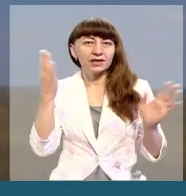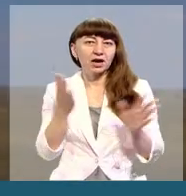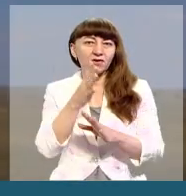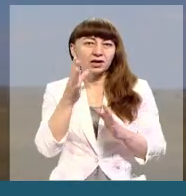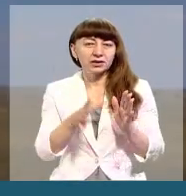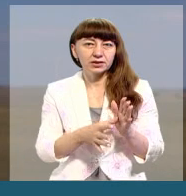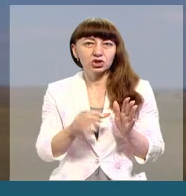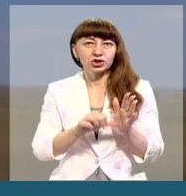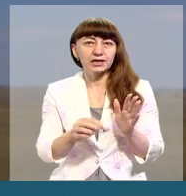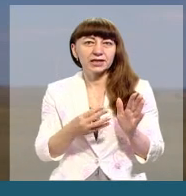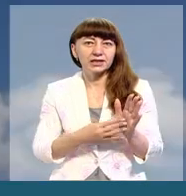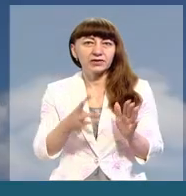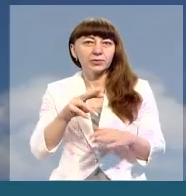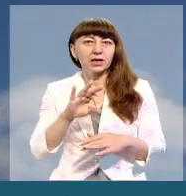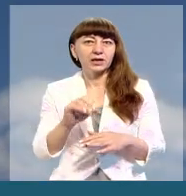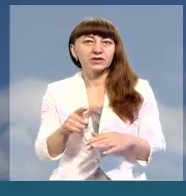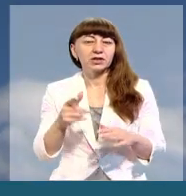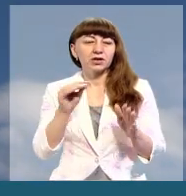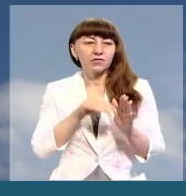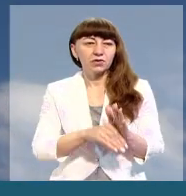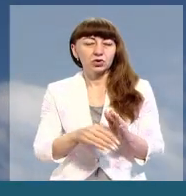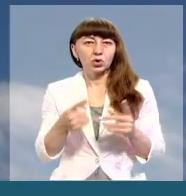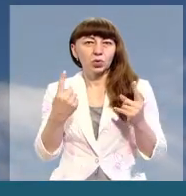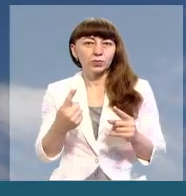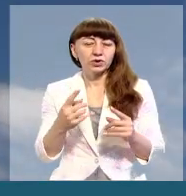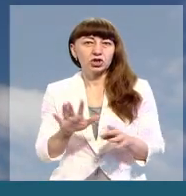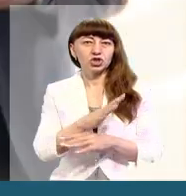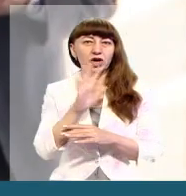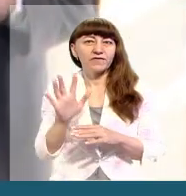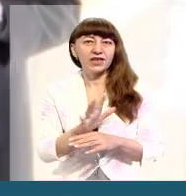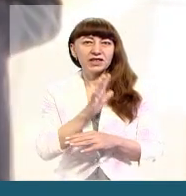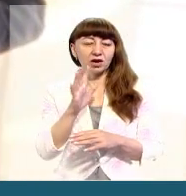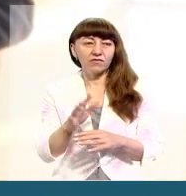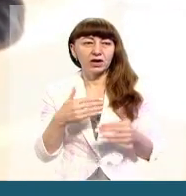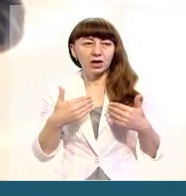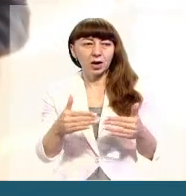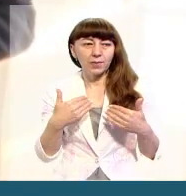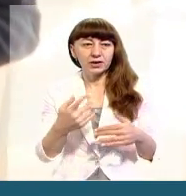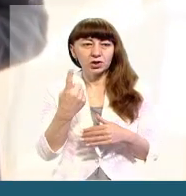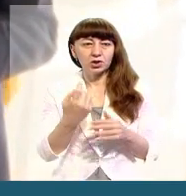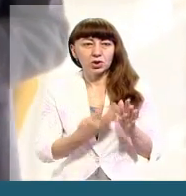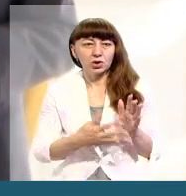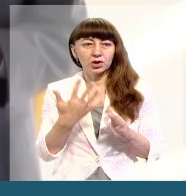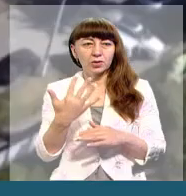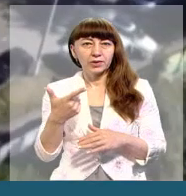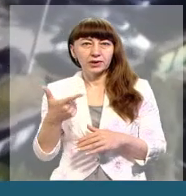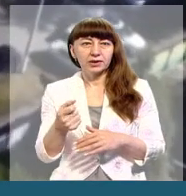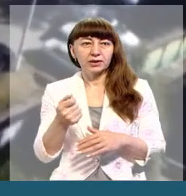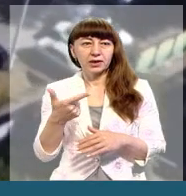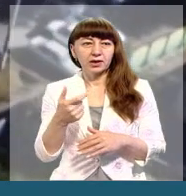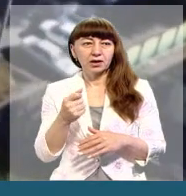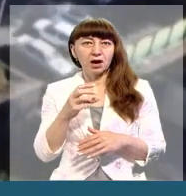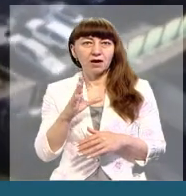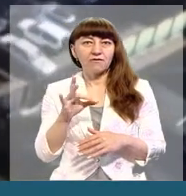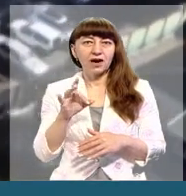энергия өндіреді, дегенмен тапшылық арта береді. Сондықтан премьер-министр қуатты энергия көзі қажет деді. Олжас Бектенов аудан орталығындағы